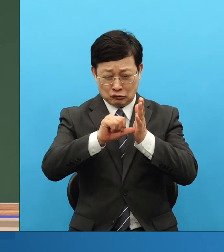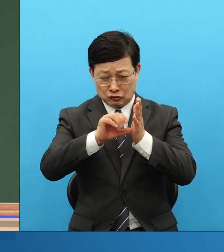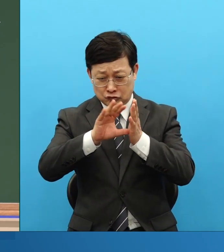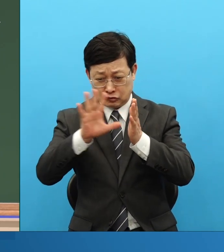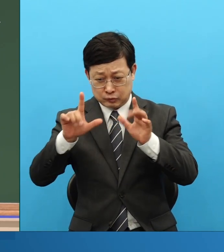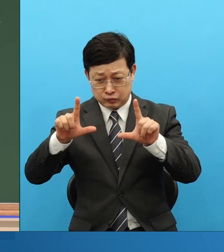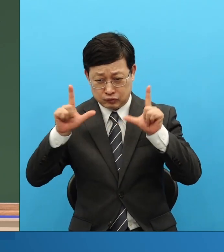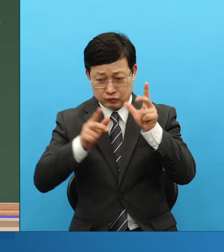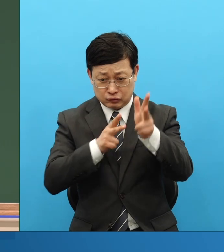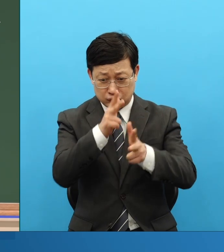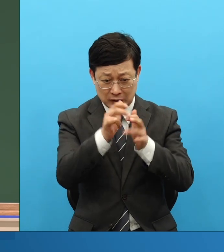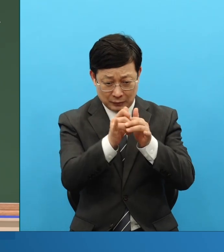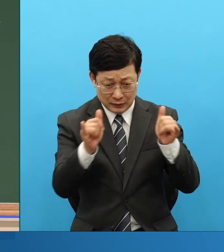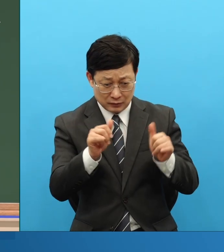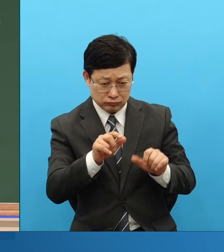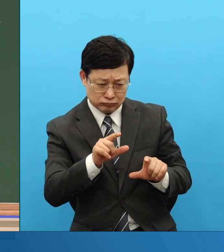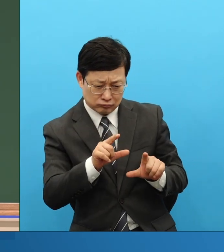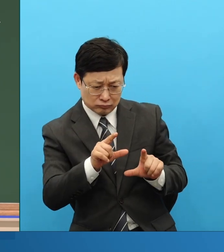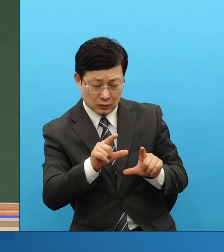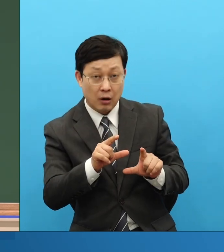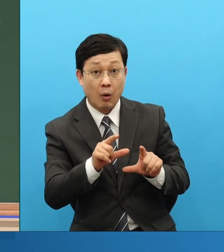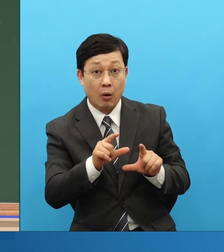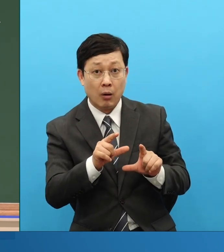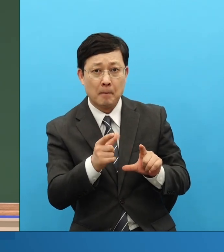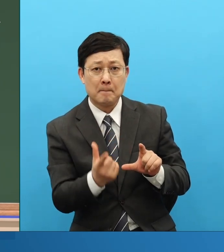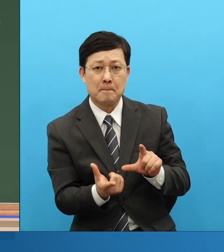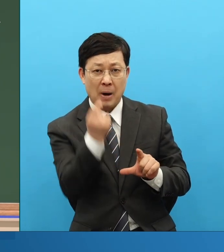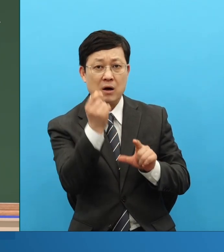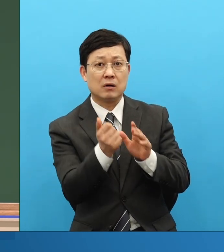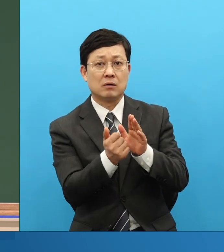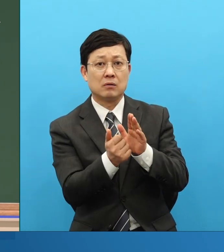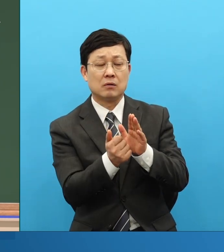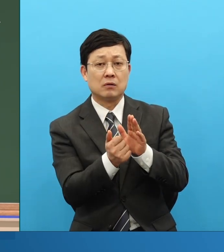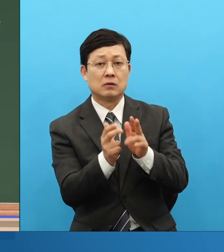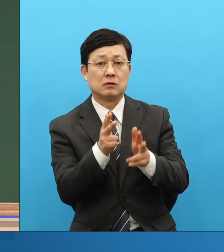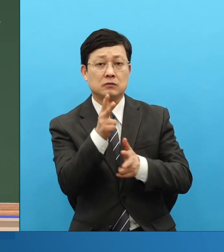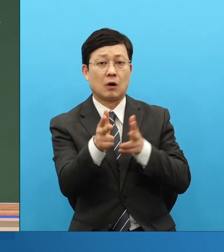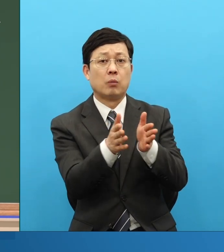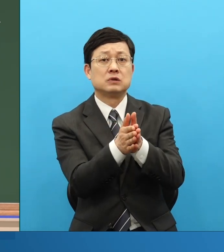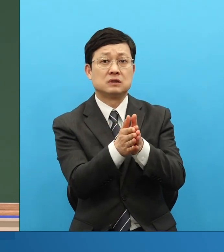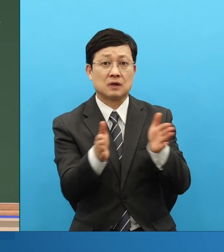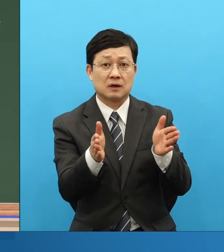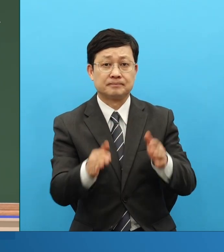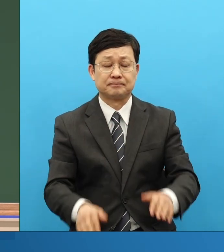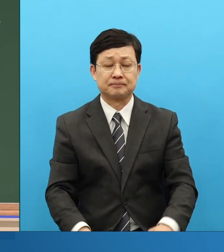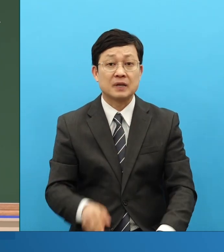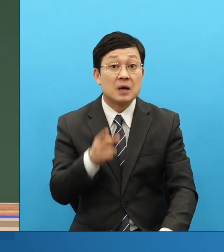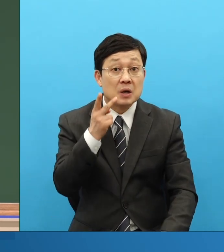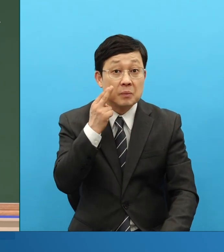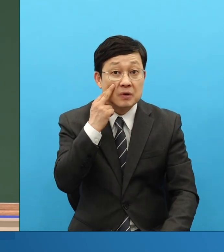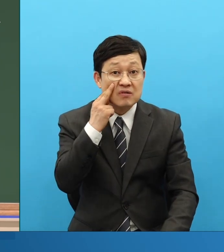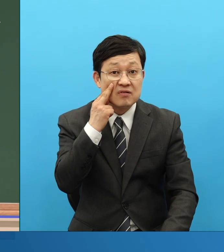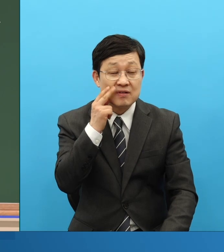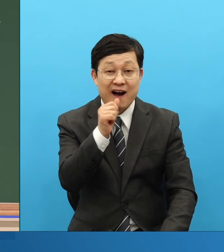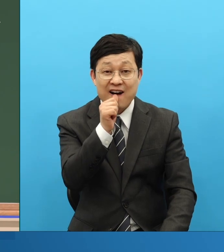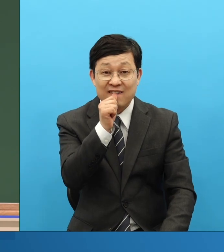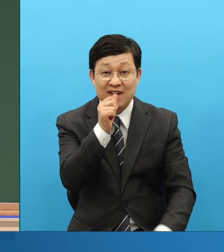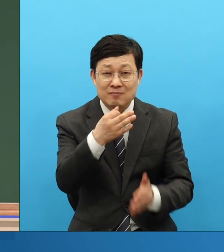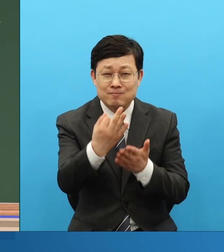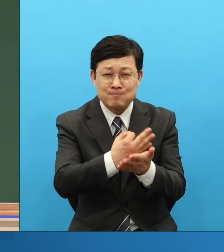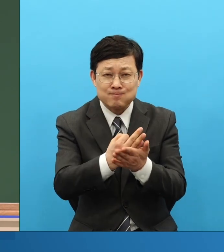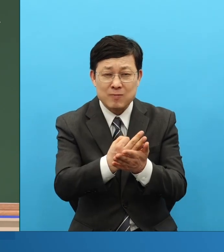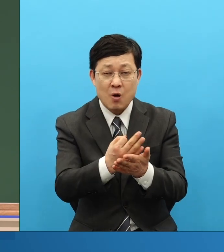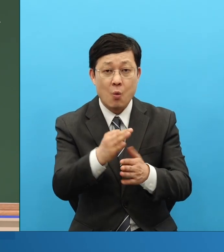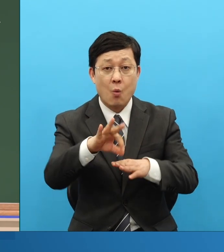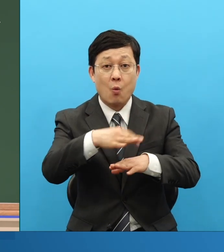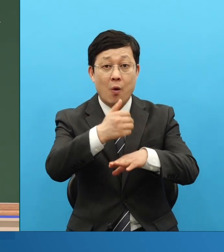like that. 미국의 강철 왕이었던 카네기는 어릴 때부터 사업을 했다는 거예요. And Carnegie, who was the king of the steel